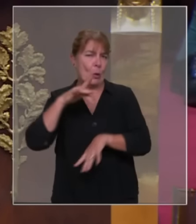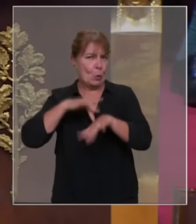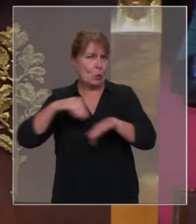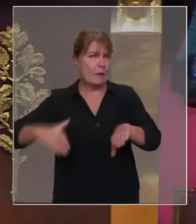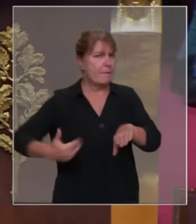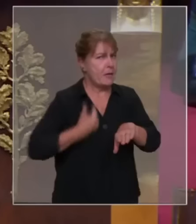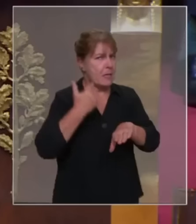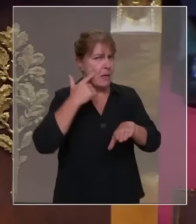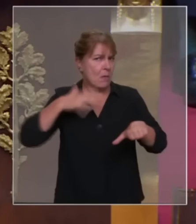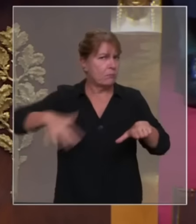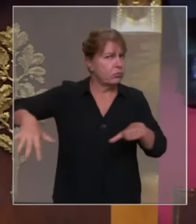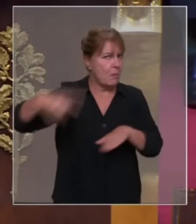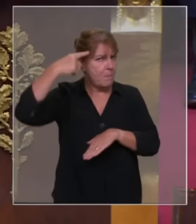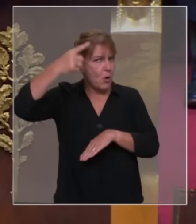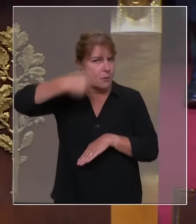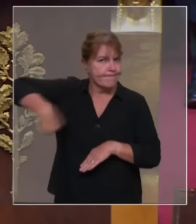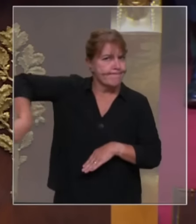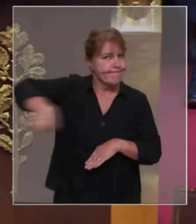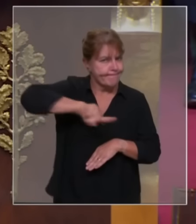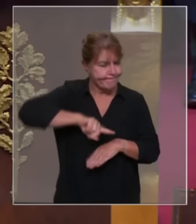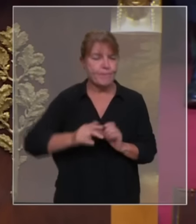violences.